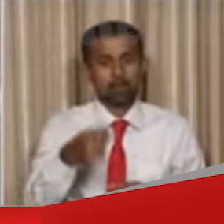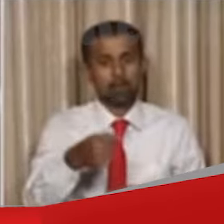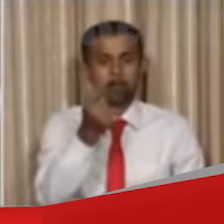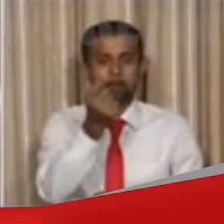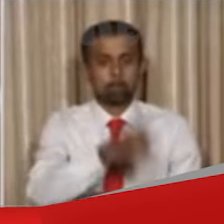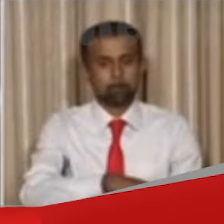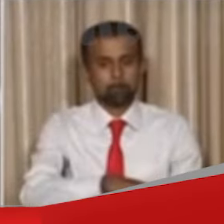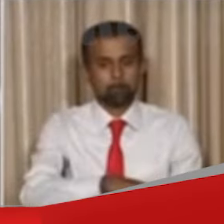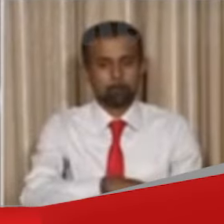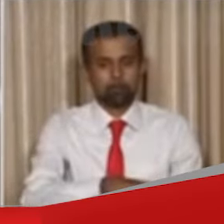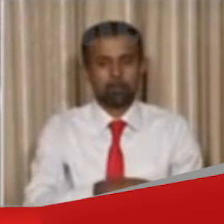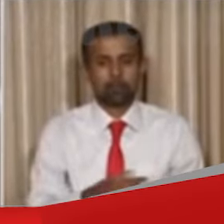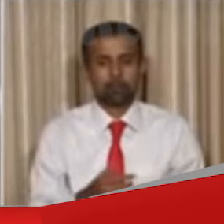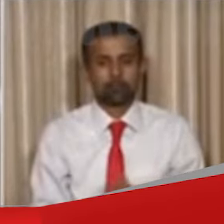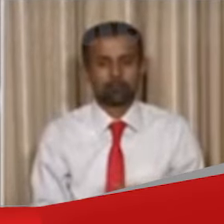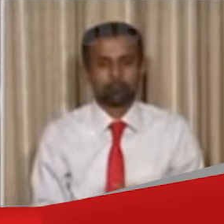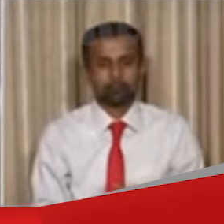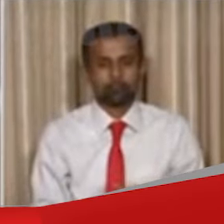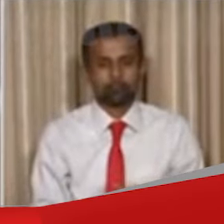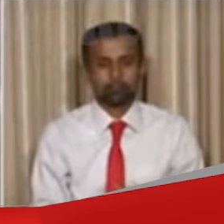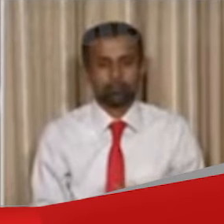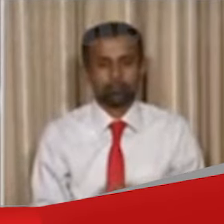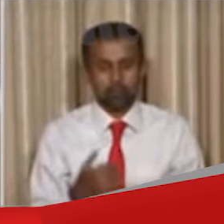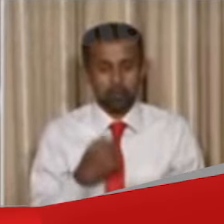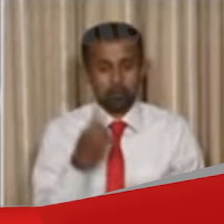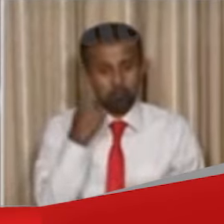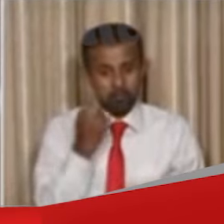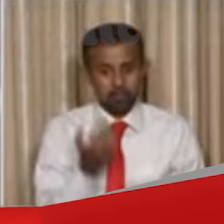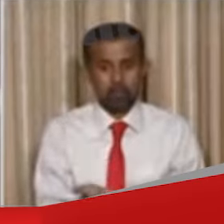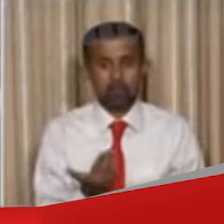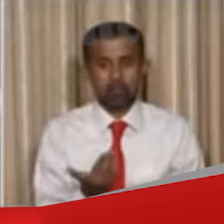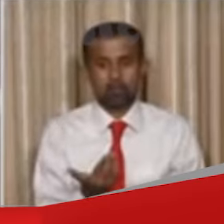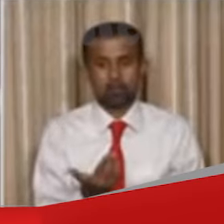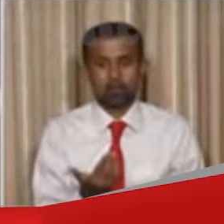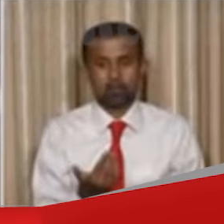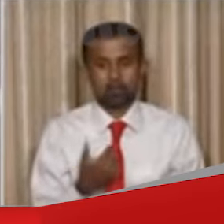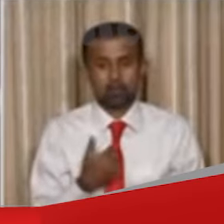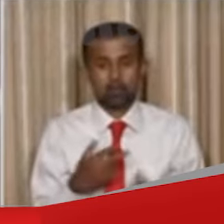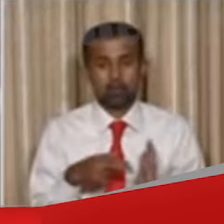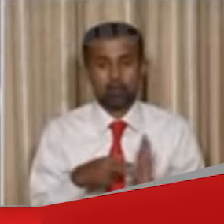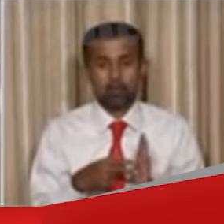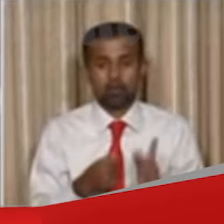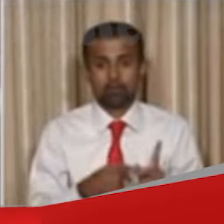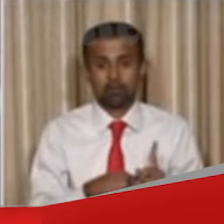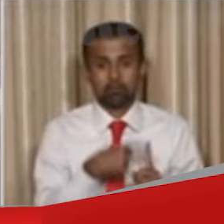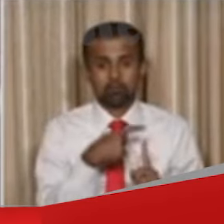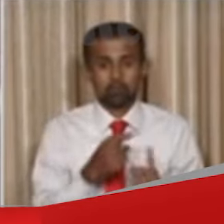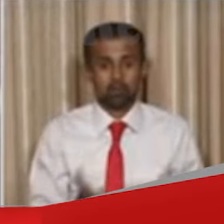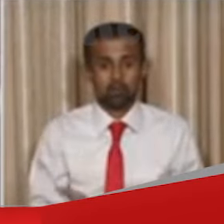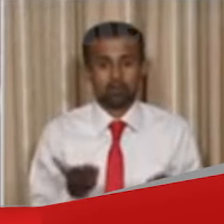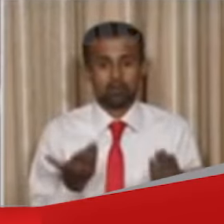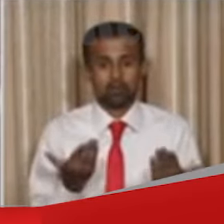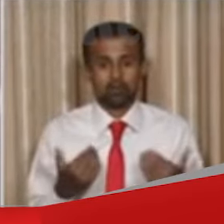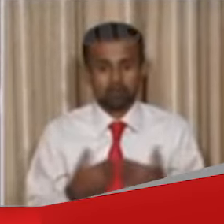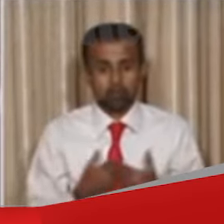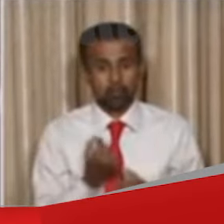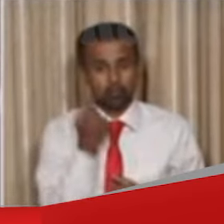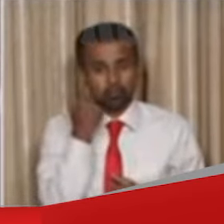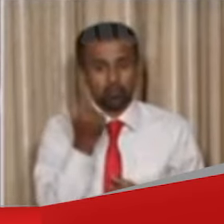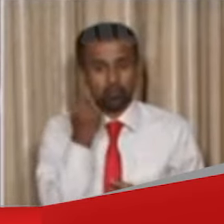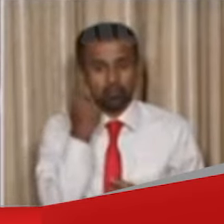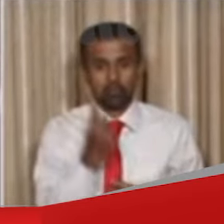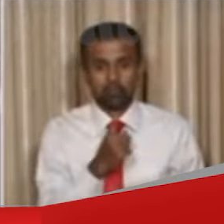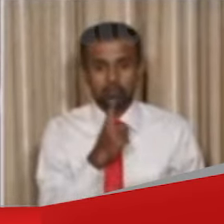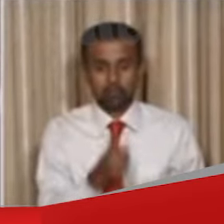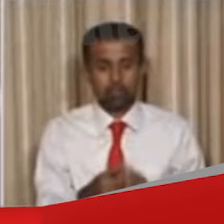තමයි සිදු කරලා තියෙන්නේ. ඒ වගේම අපි මතක තියාගන්න ඕනේ අපි දැන් මේ ආර්ථිකය ගොඩනගා ගන්න යන අපි යෝජනා කරන්නේ